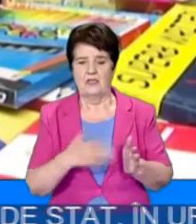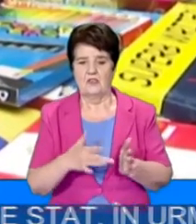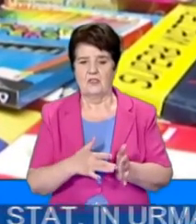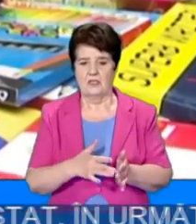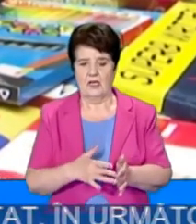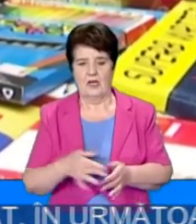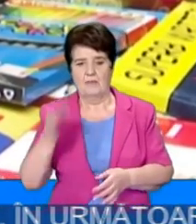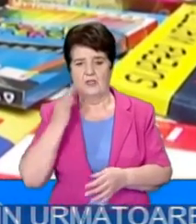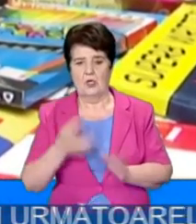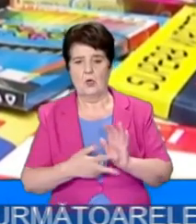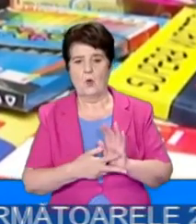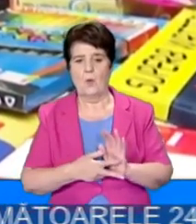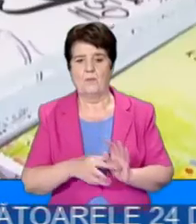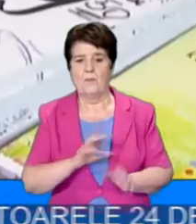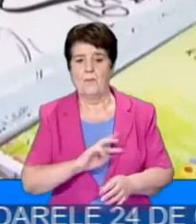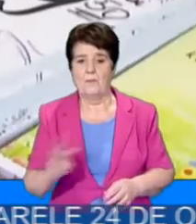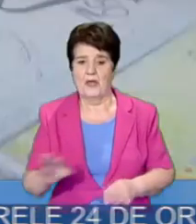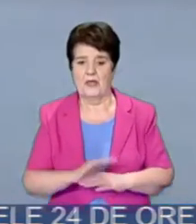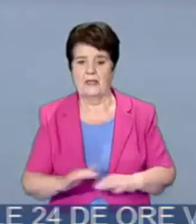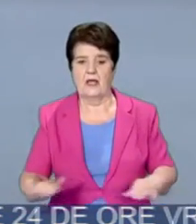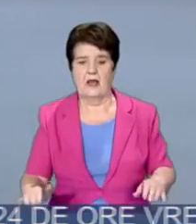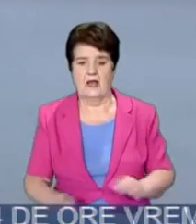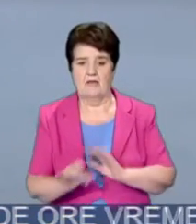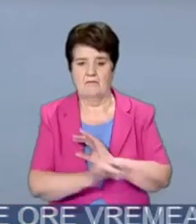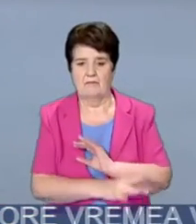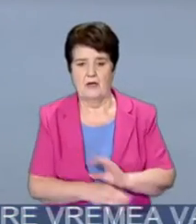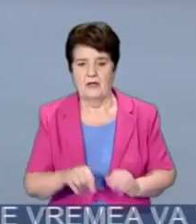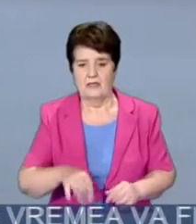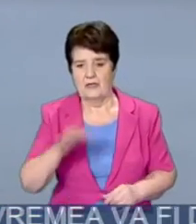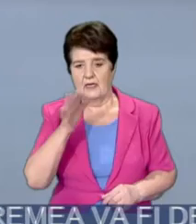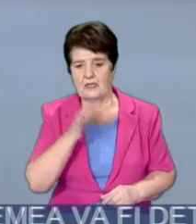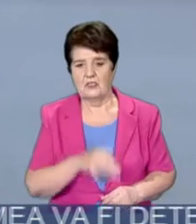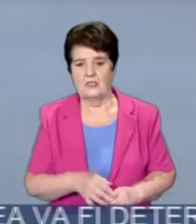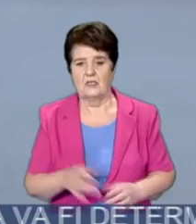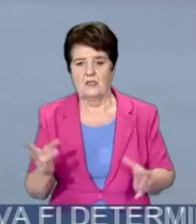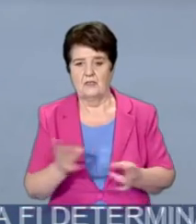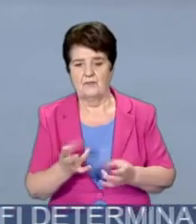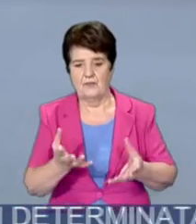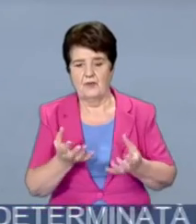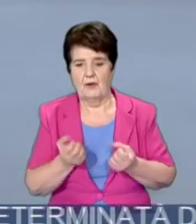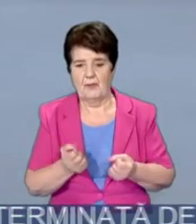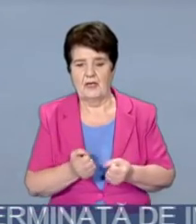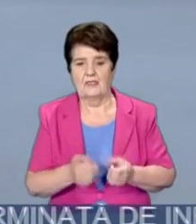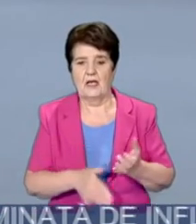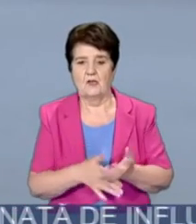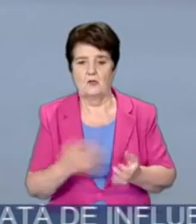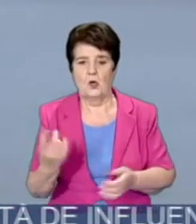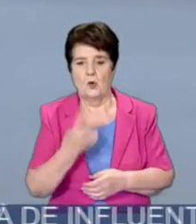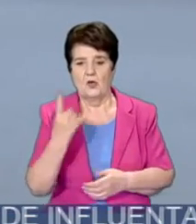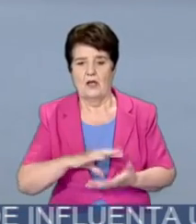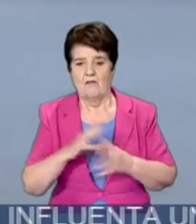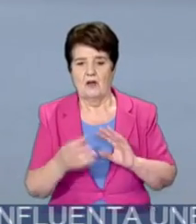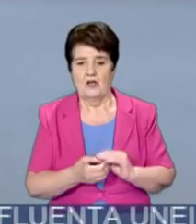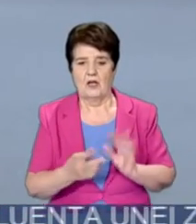Amintim că circa 8.000 de elevi din familii social vulnerabile din Chișinău vor primi un ajutor material unic în valoare de